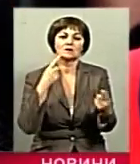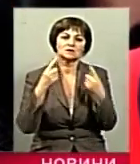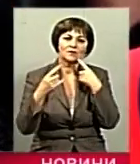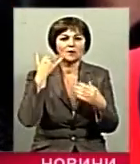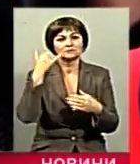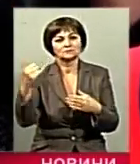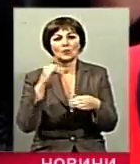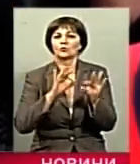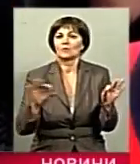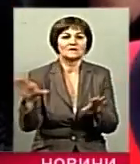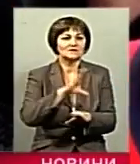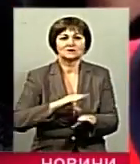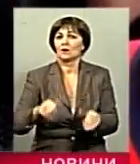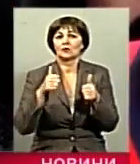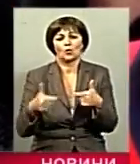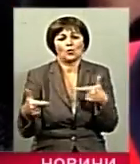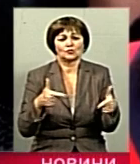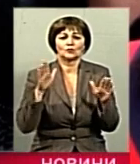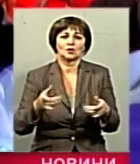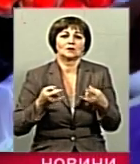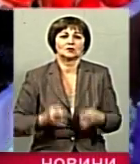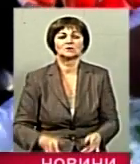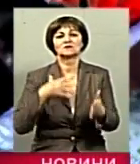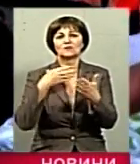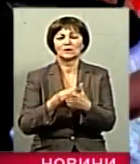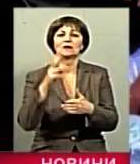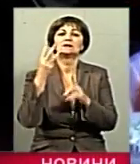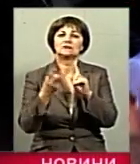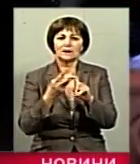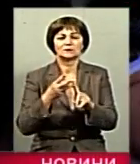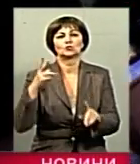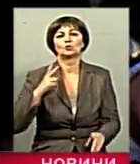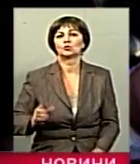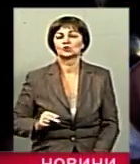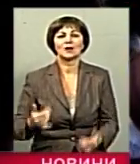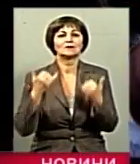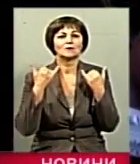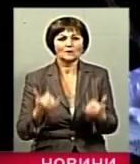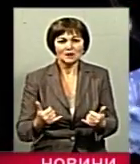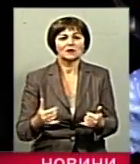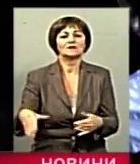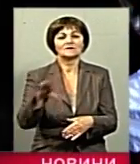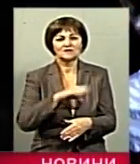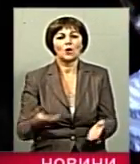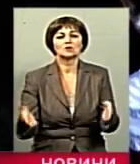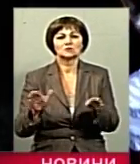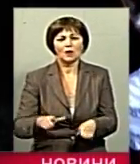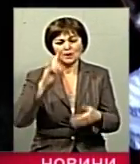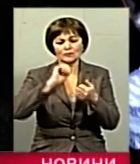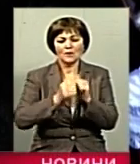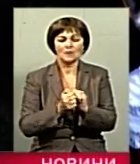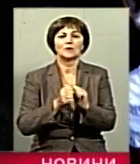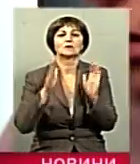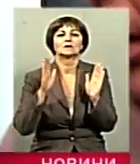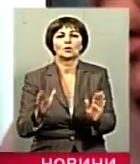із родичами та говорила, що готується до народження своєї третьої донечки. Тепер же все, що залишилось у сім'ї – це пам'ять та